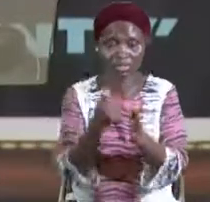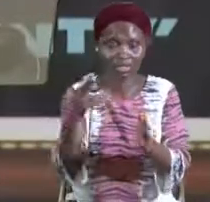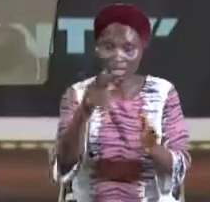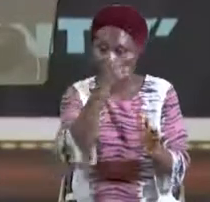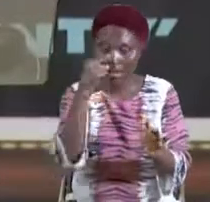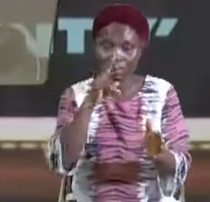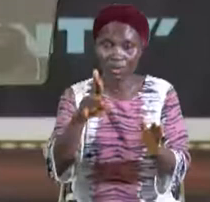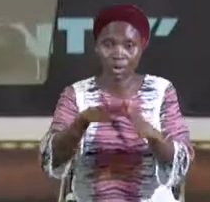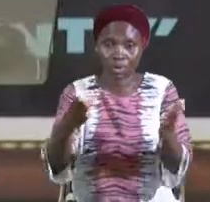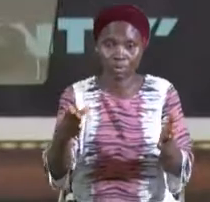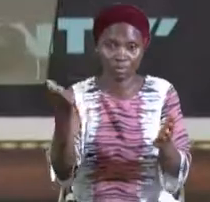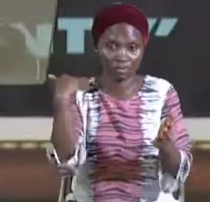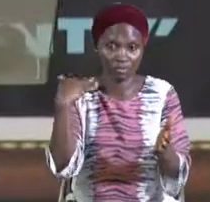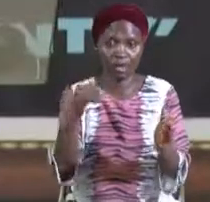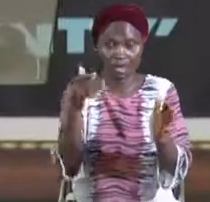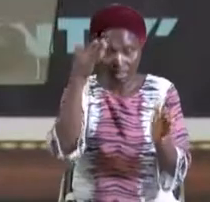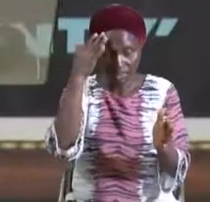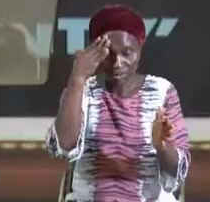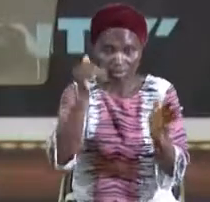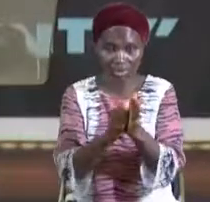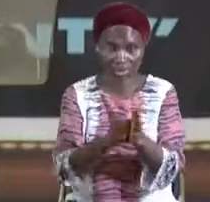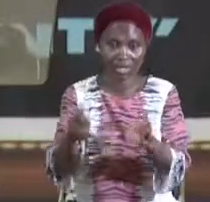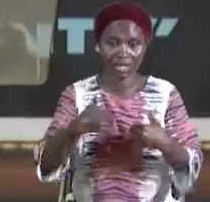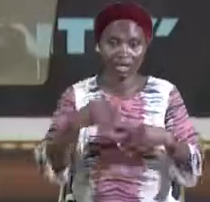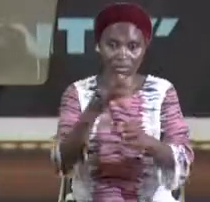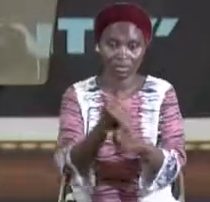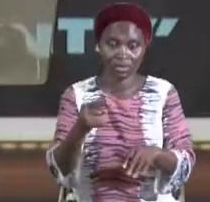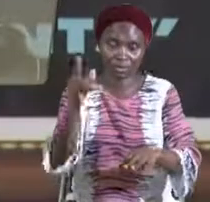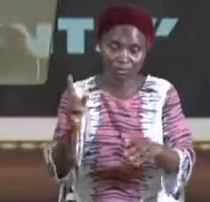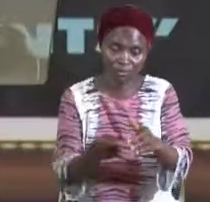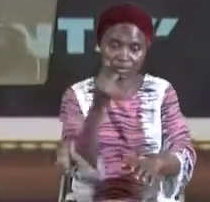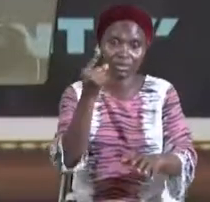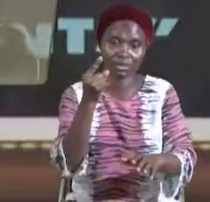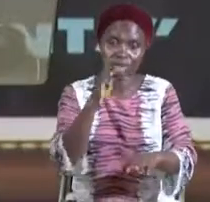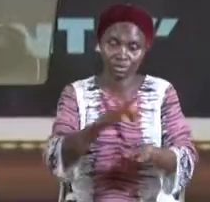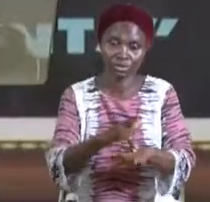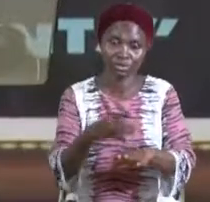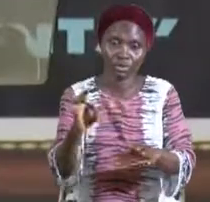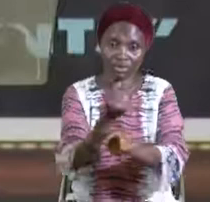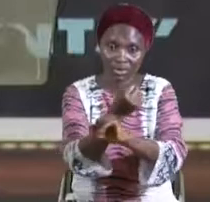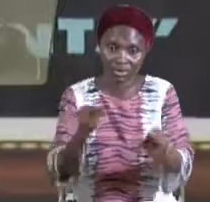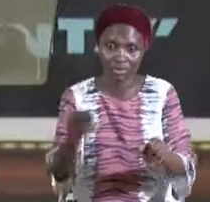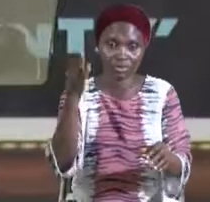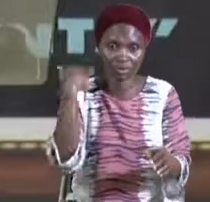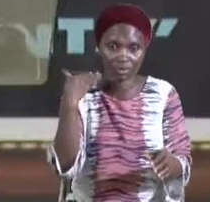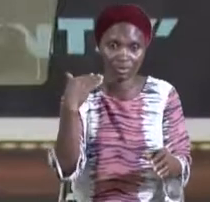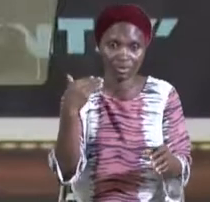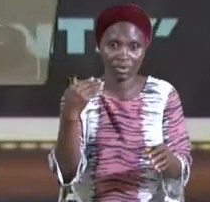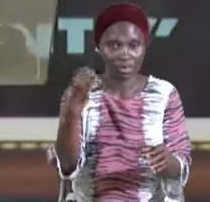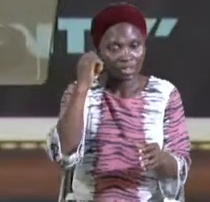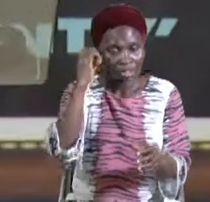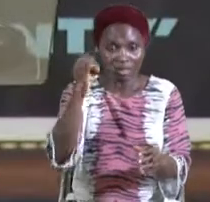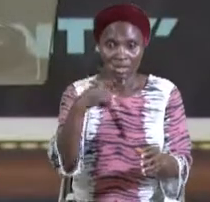Il savait qu'ils avaient reçu la première touche du salut avant. Maintenant, il les a vus. Maintenant, il dit, oh, mes enfants, ils sont encore